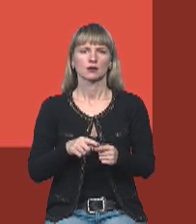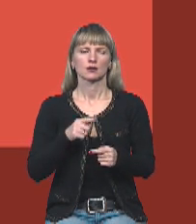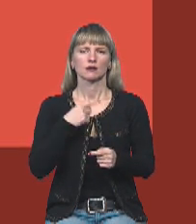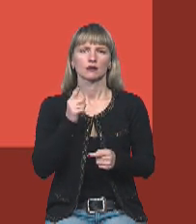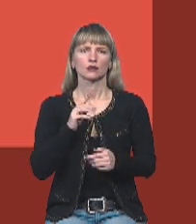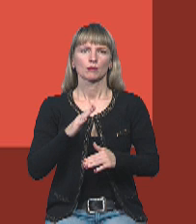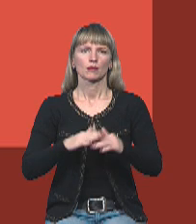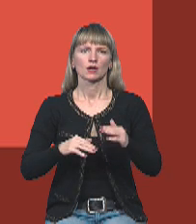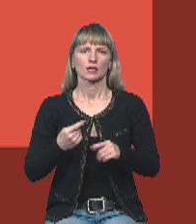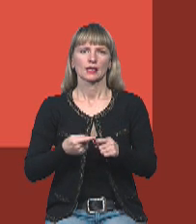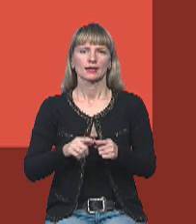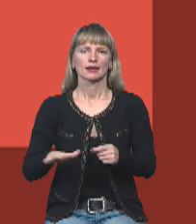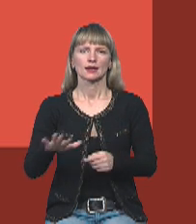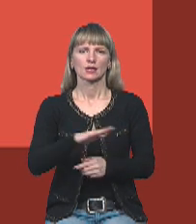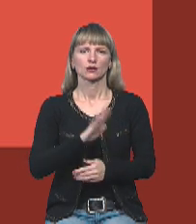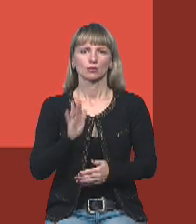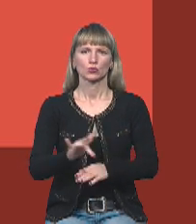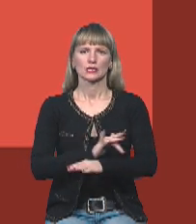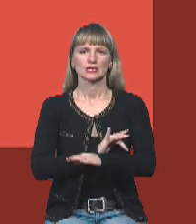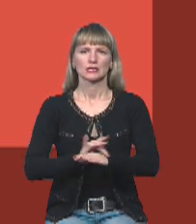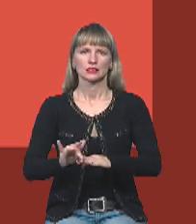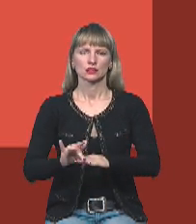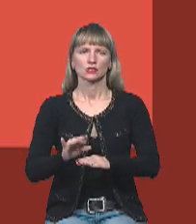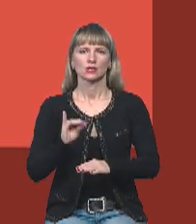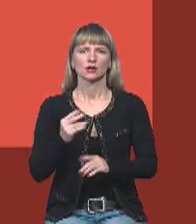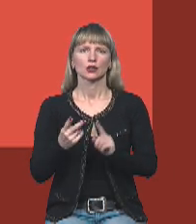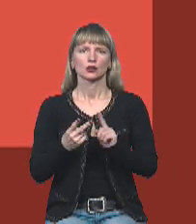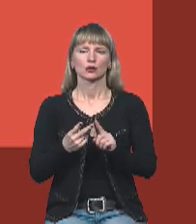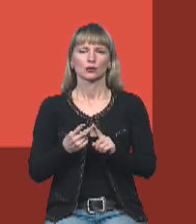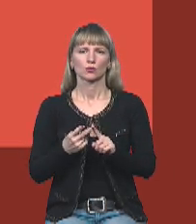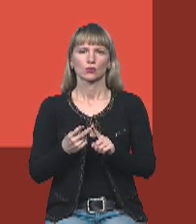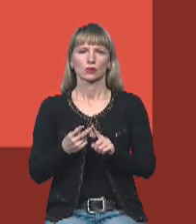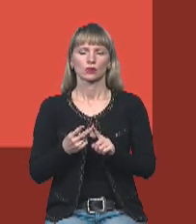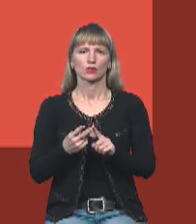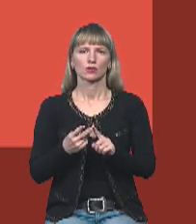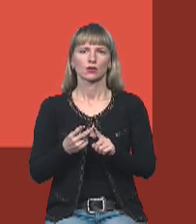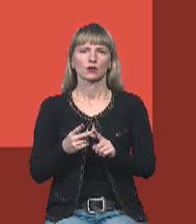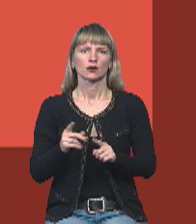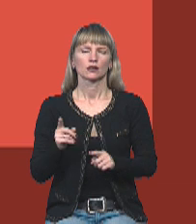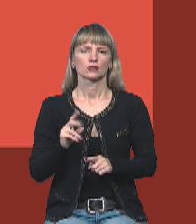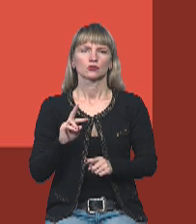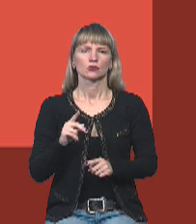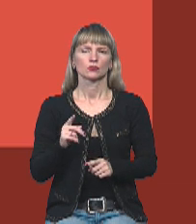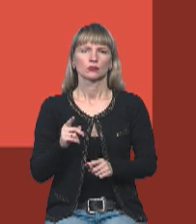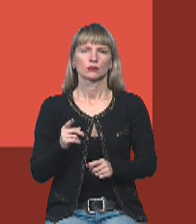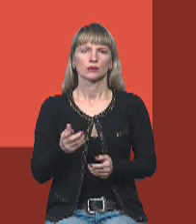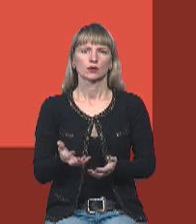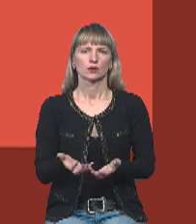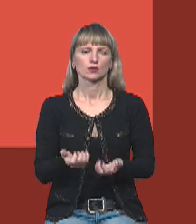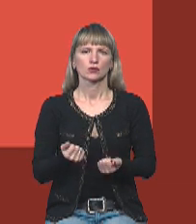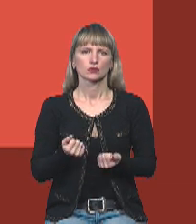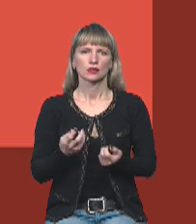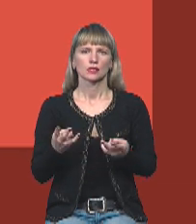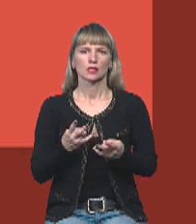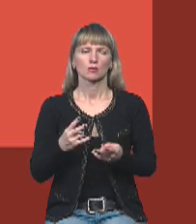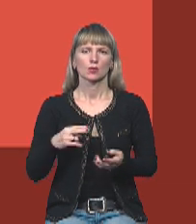практично ця територія буде знищена. Друге, щоб достати той каолін, то треба проходити